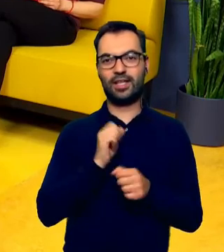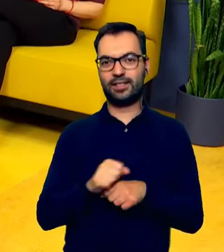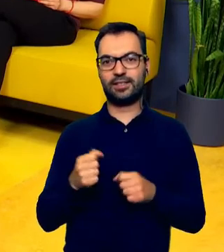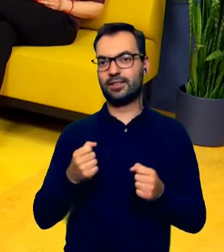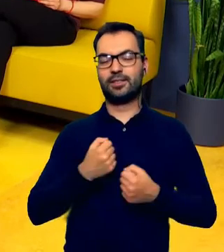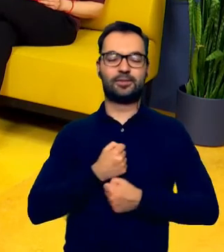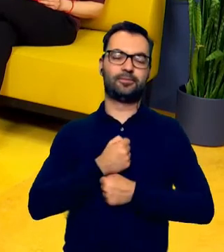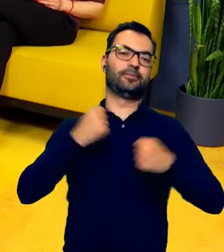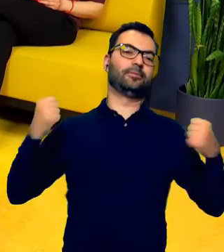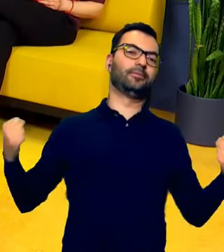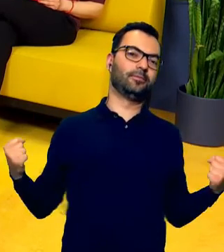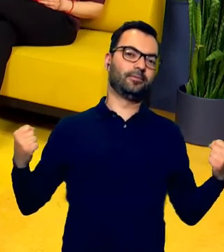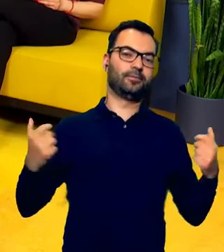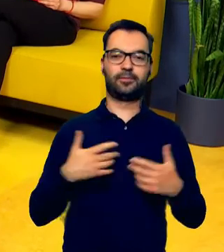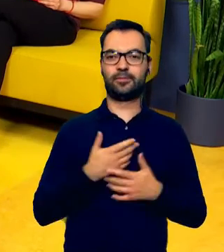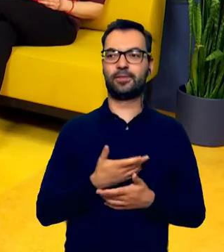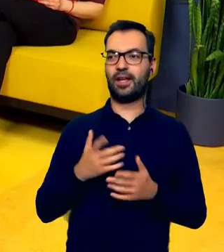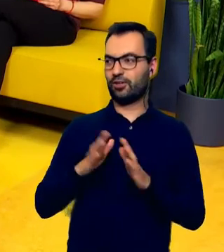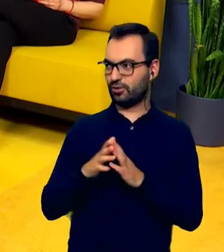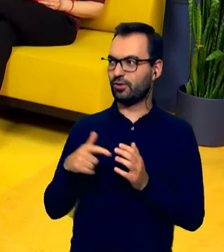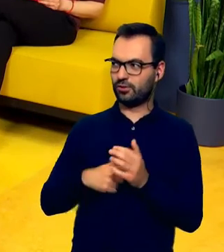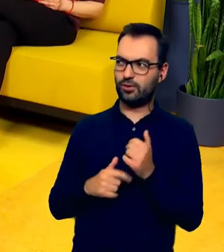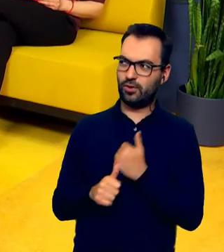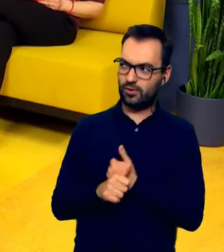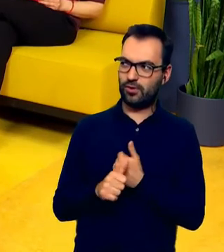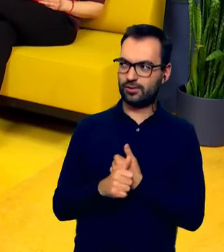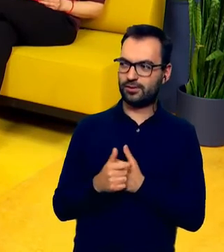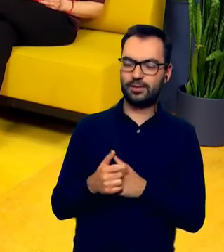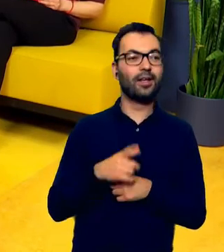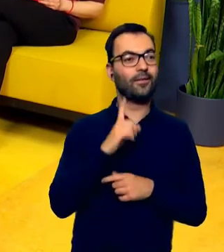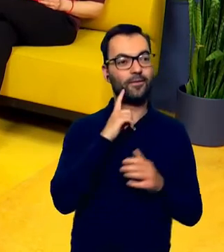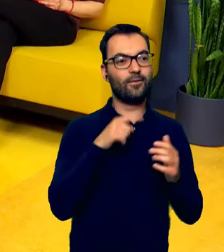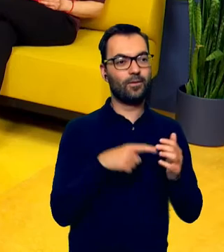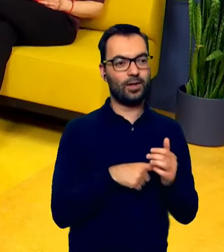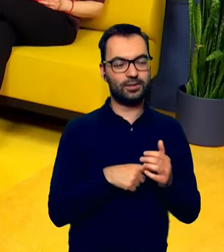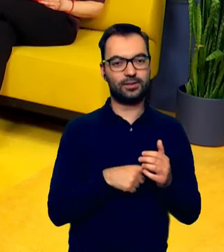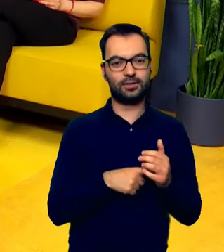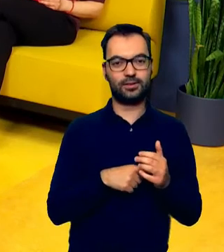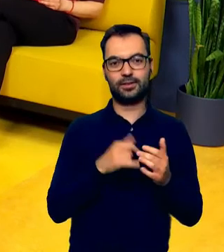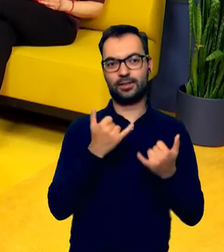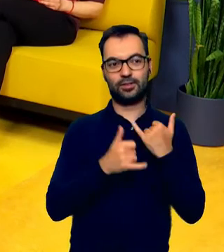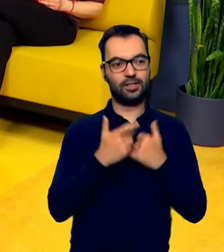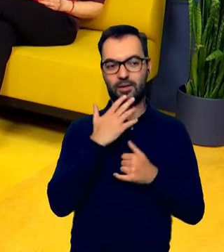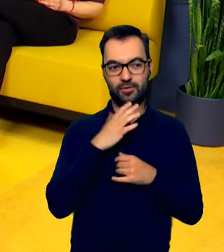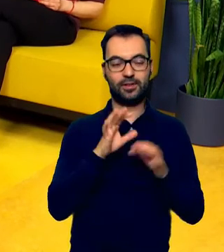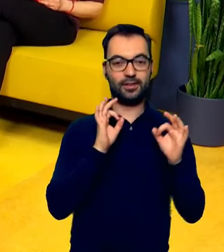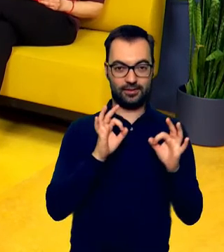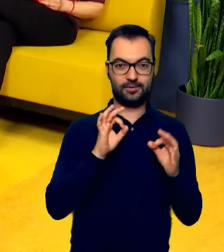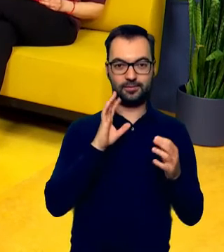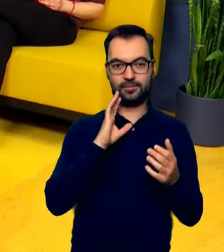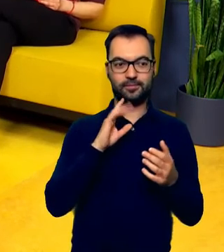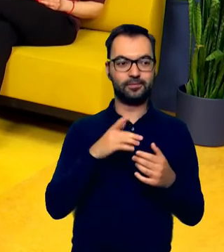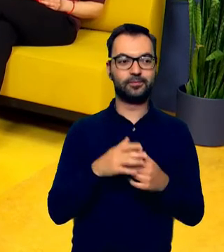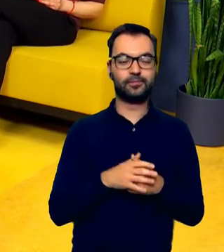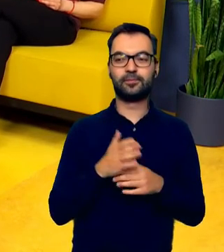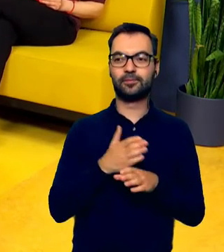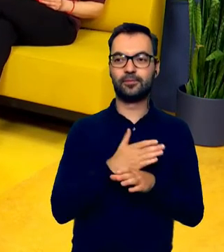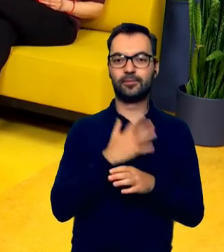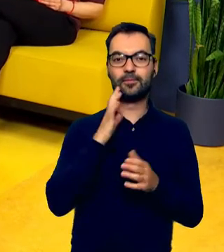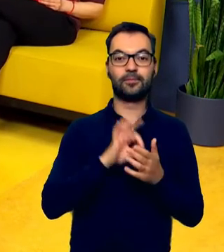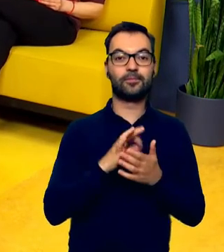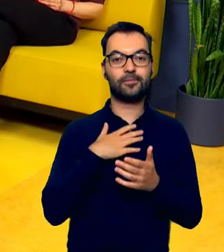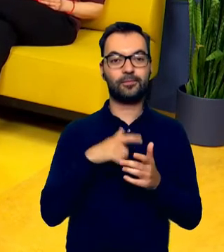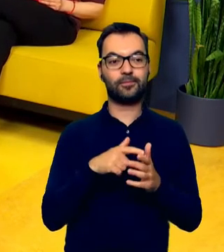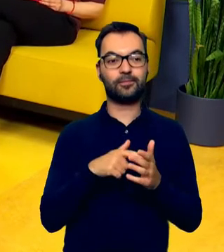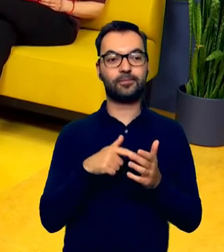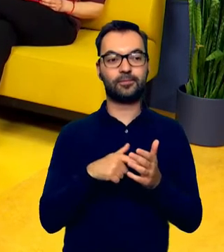zbyt ekshibicjonistyczna, bo ja mam takie poczucie, że być może. Być o nas. Ale ja właśnie w takim razie, jeżeli nie powiedziałam tego teraz, to powiedziałam to zapowiadając nasze spotkanie,